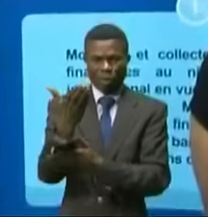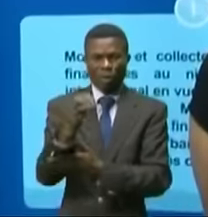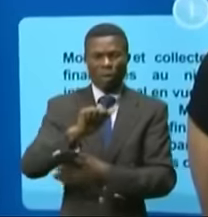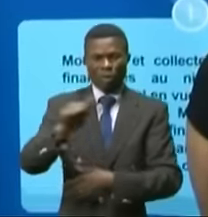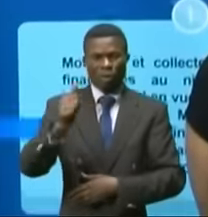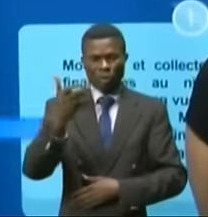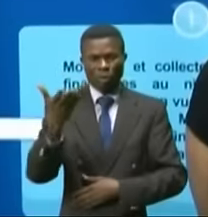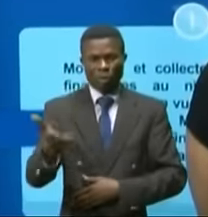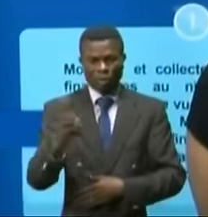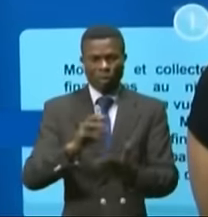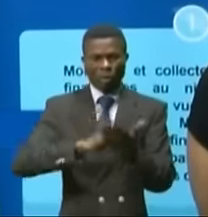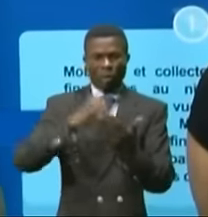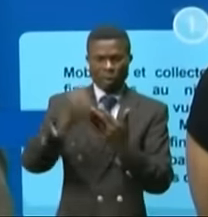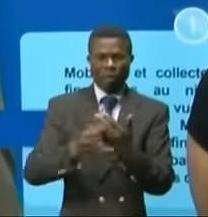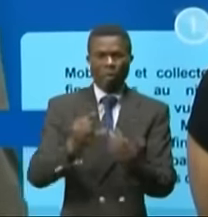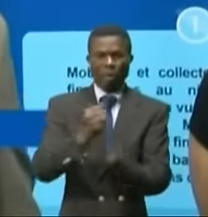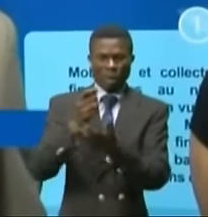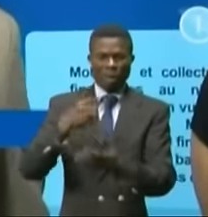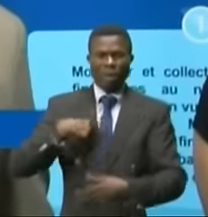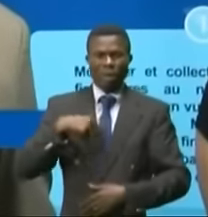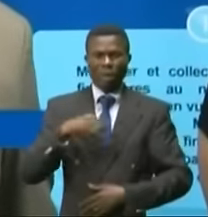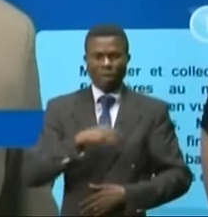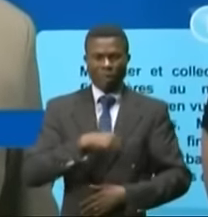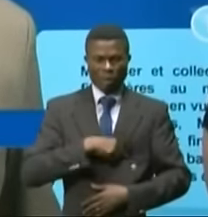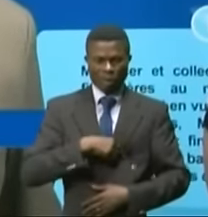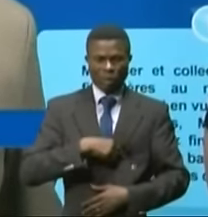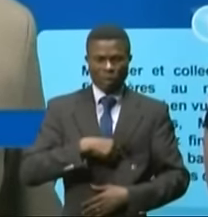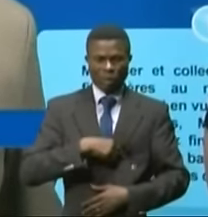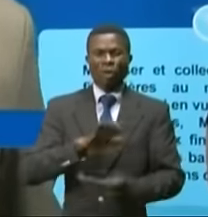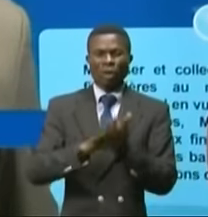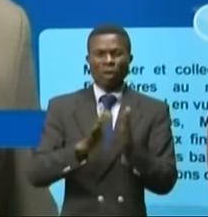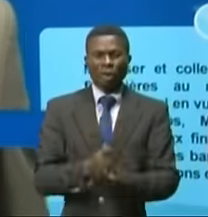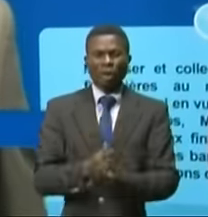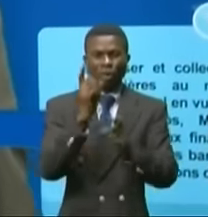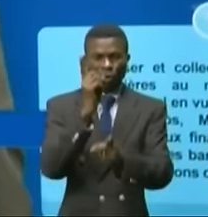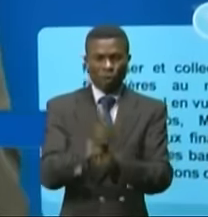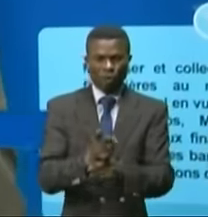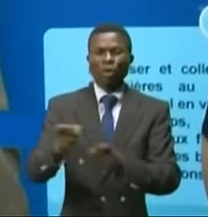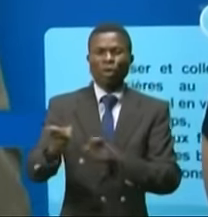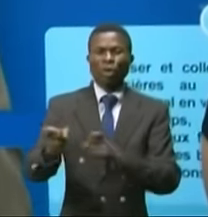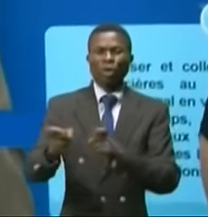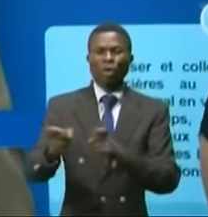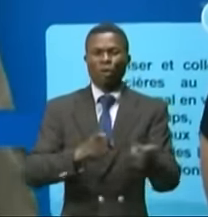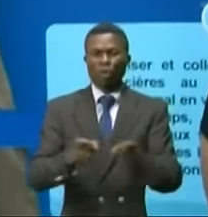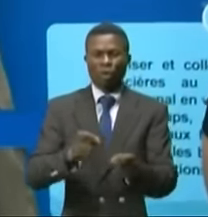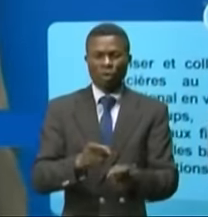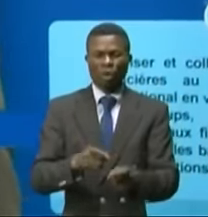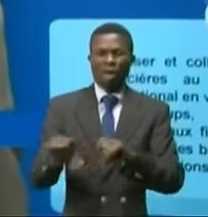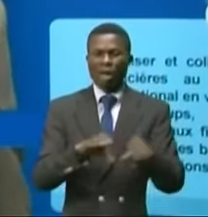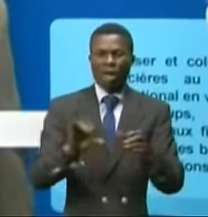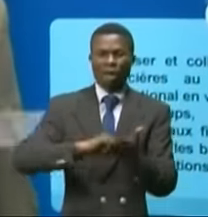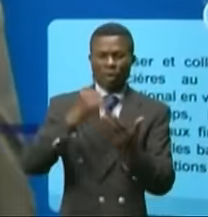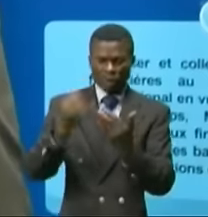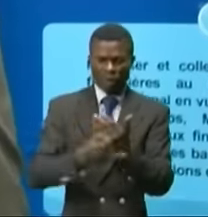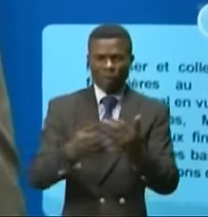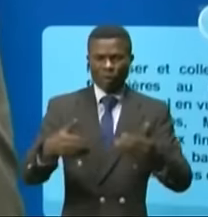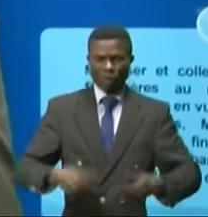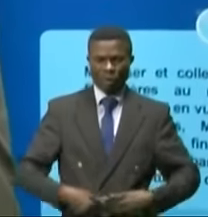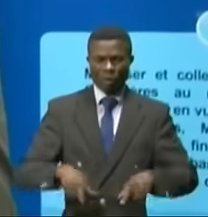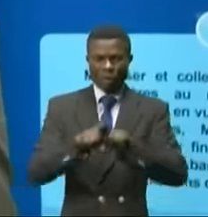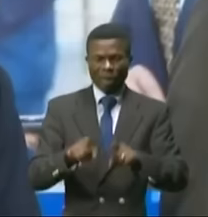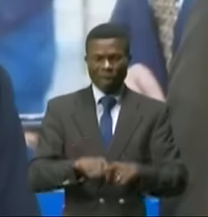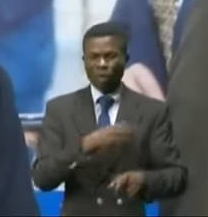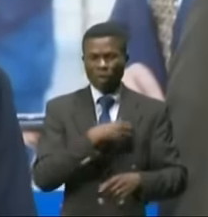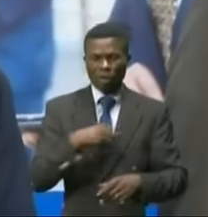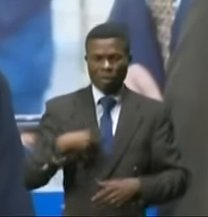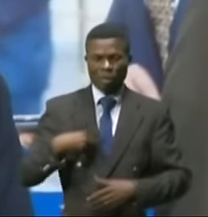personne. Ce projet nous permettra de dématérialiser, n'est-ce pas, des entreprises et des femmes en